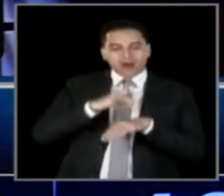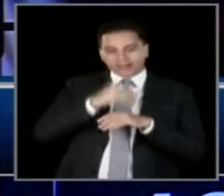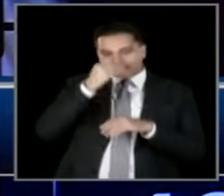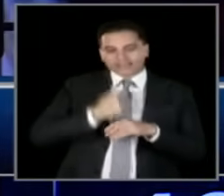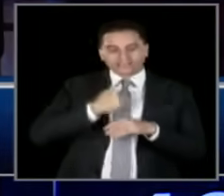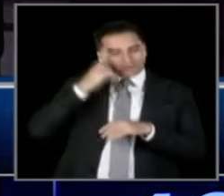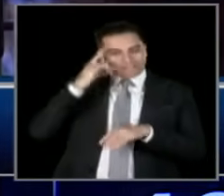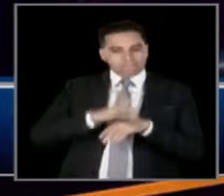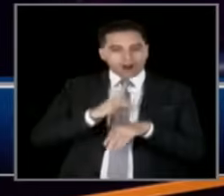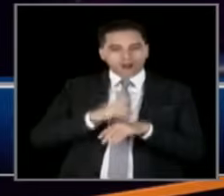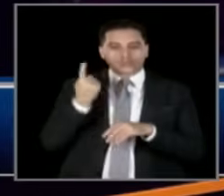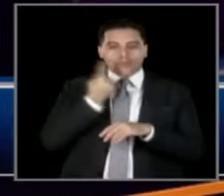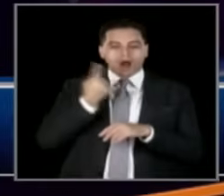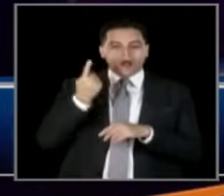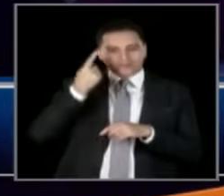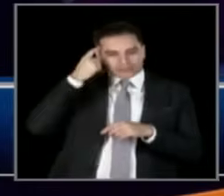عربية تقع؟